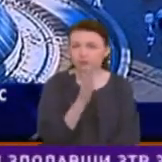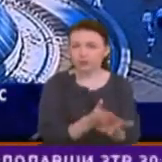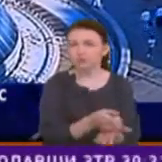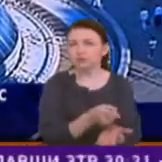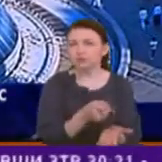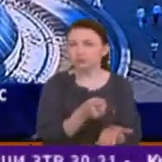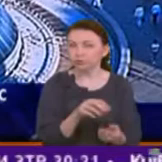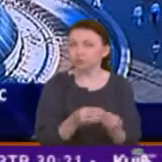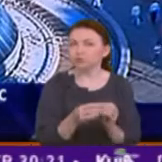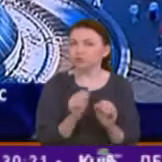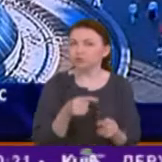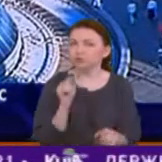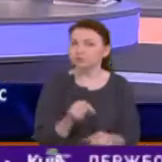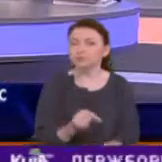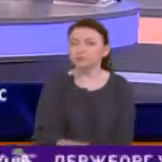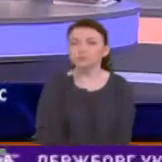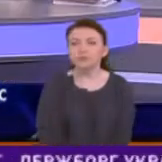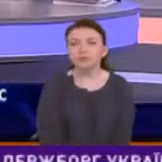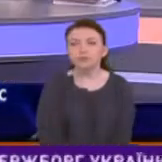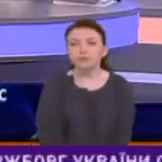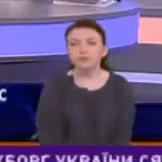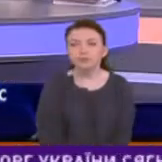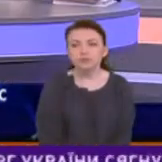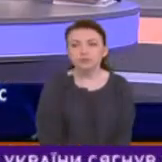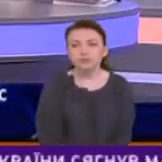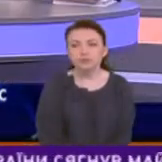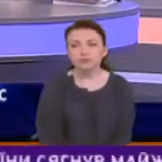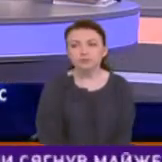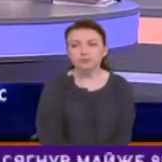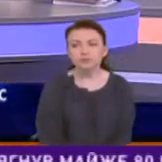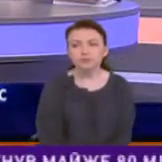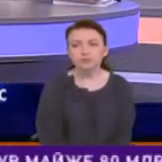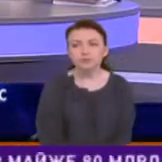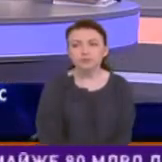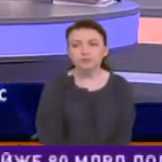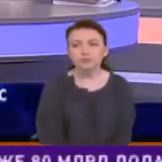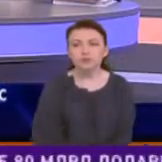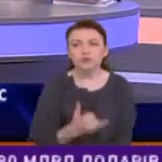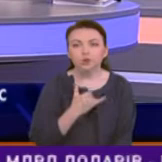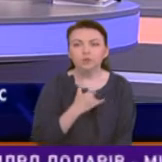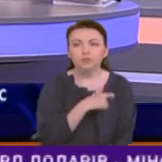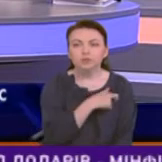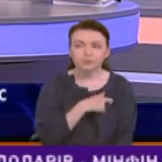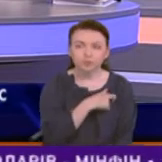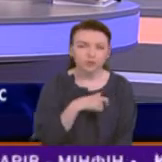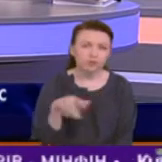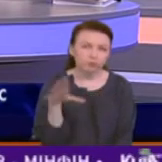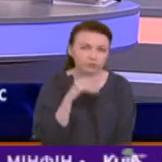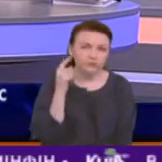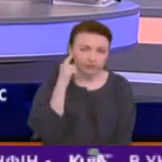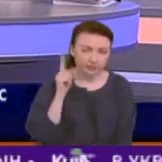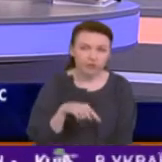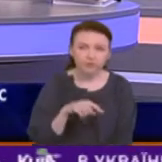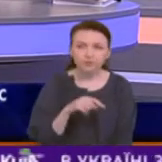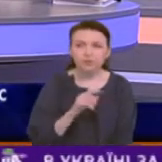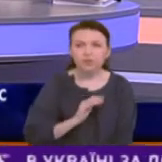пауза буде, так. Да. Але, ну, подейкували... Знаєте, у нас депутати, ну, вони все знають. Я в